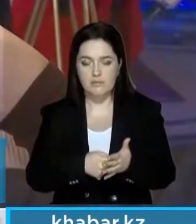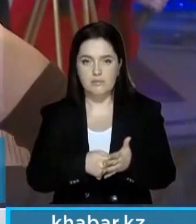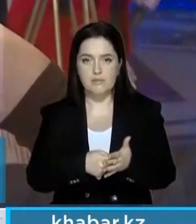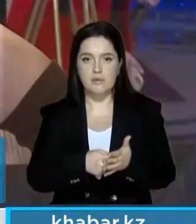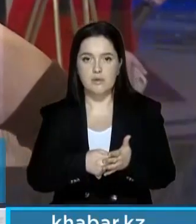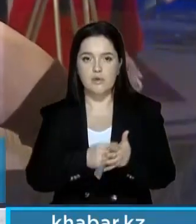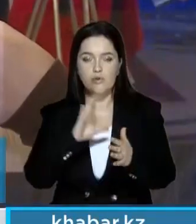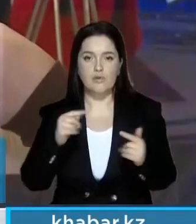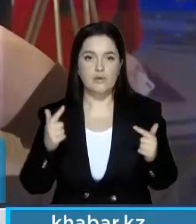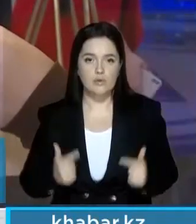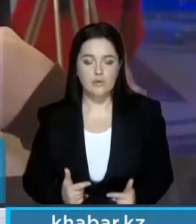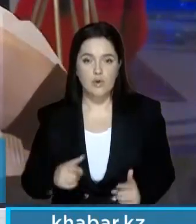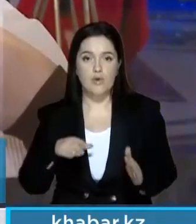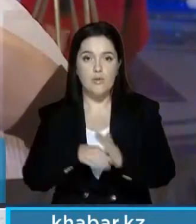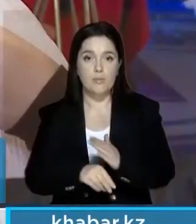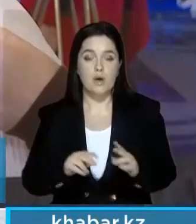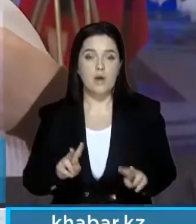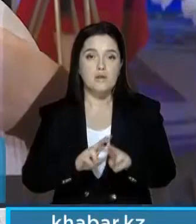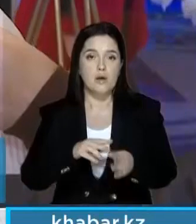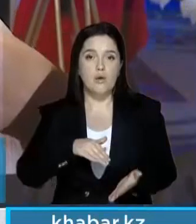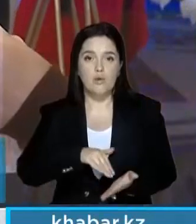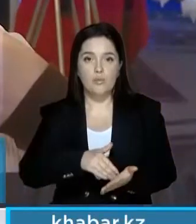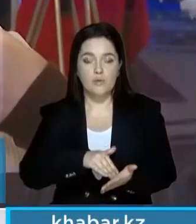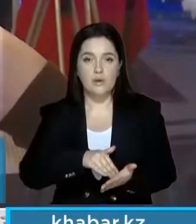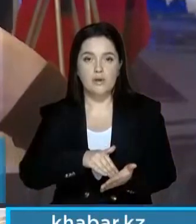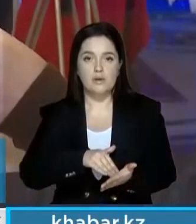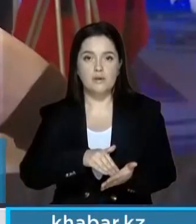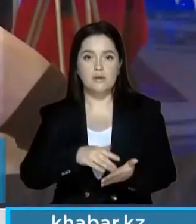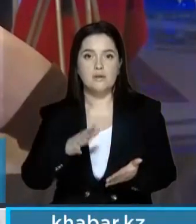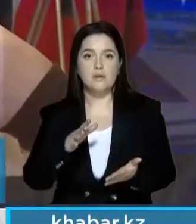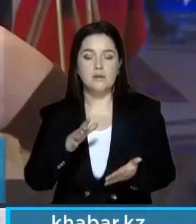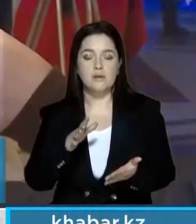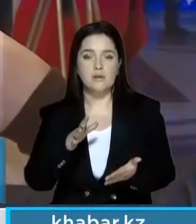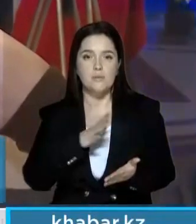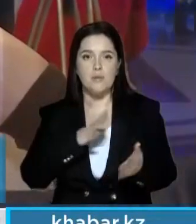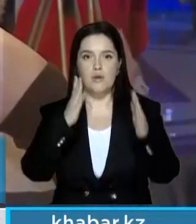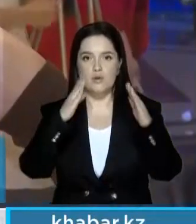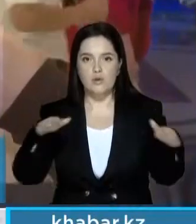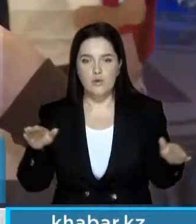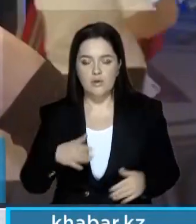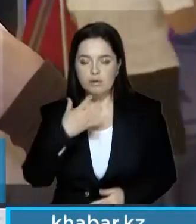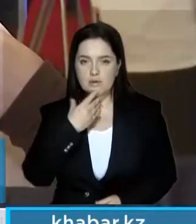Сегодня Астана Опера поставила 6-метровую елку.